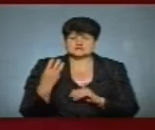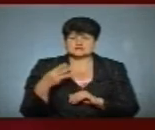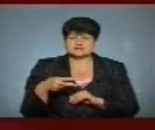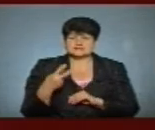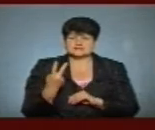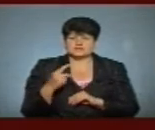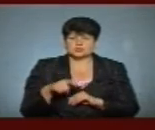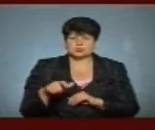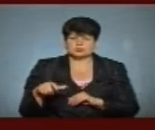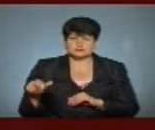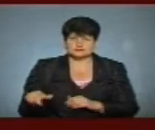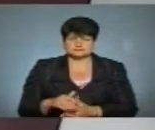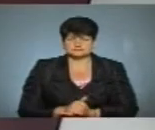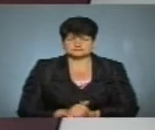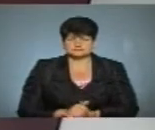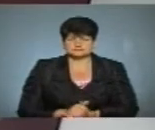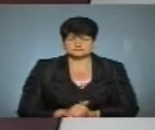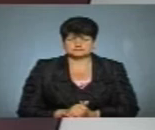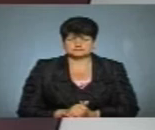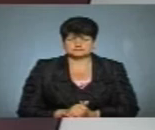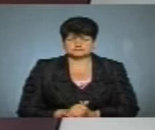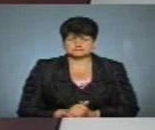30932 людини, каже Володимир Паничев.